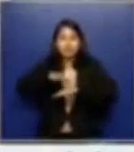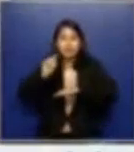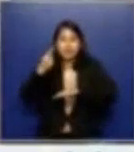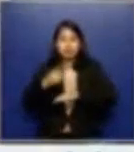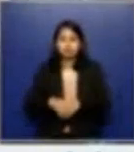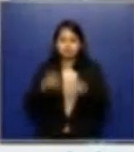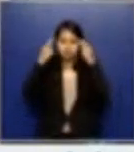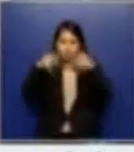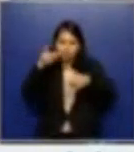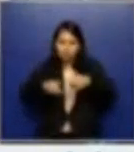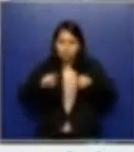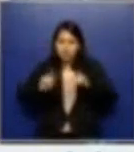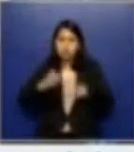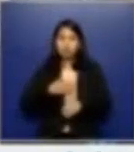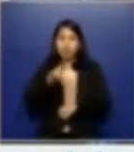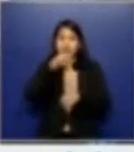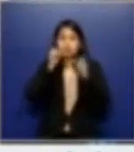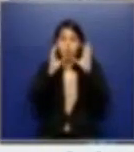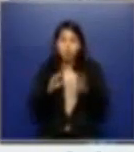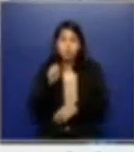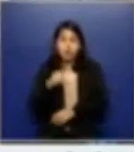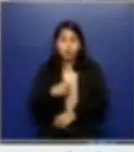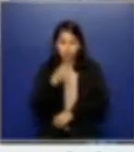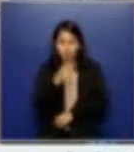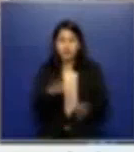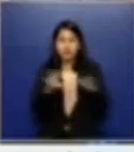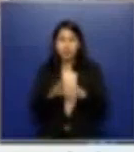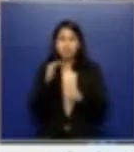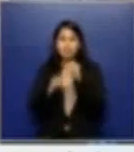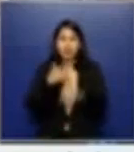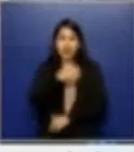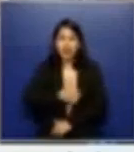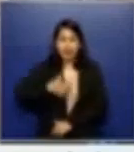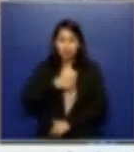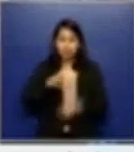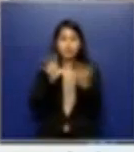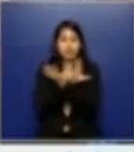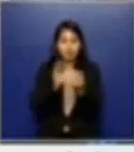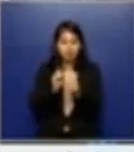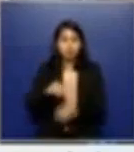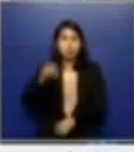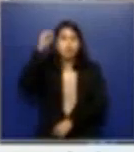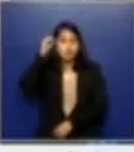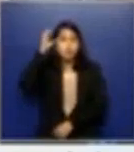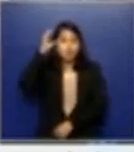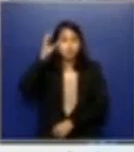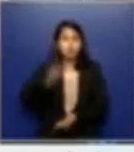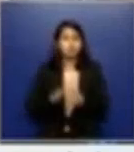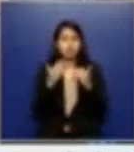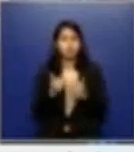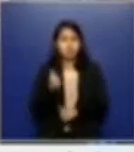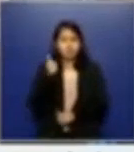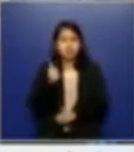นละเรื่องผมเป็นครูผมดูเด็กดูตรงไหนครับพัฒนาการทางอารมณ์สังคมสติปัญญาท่านดีม